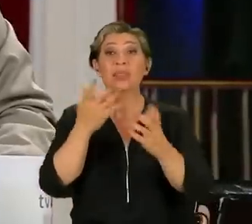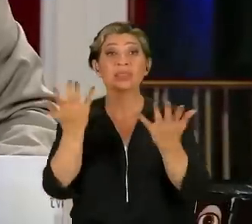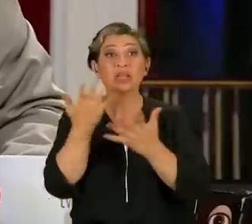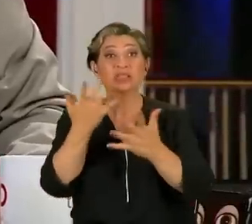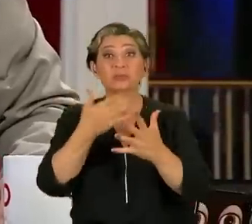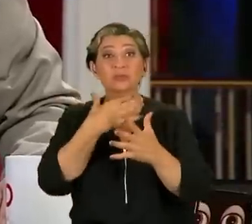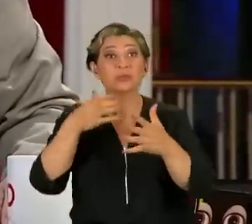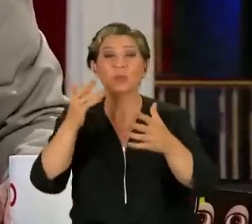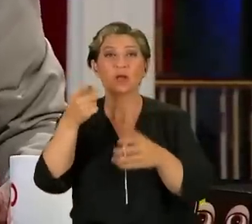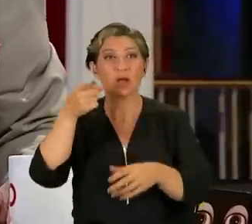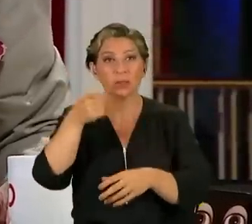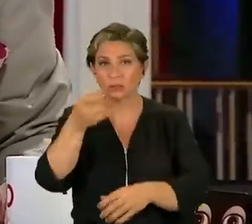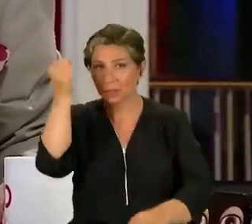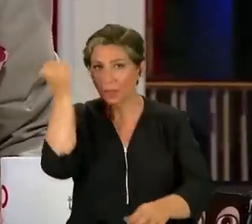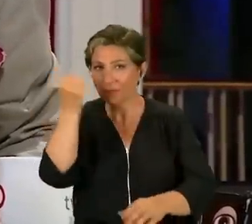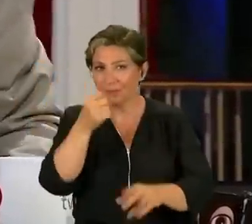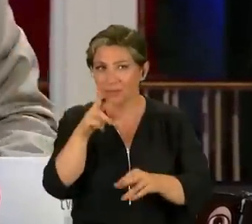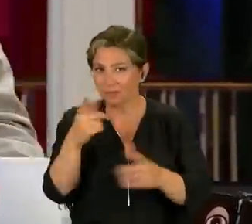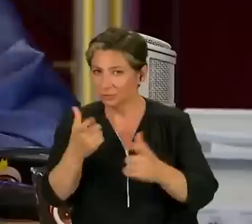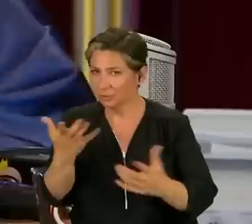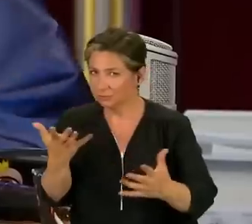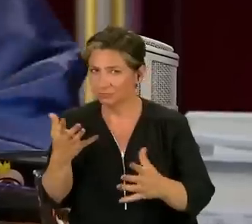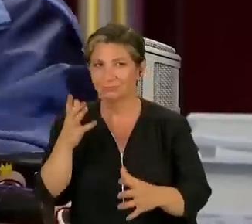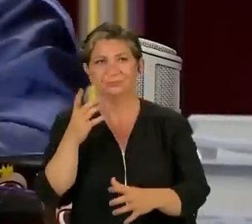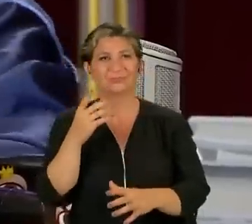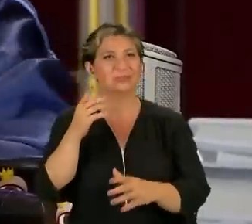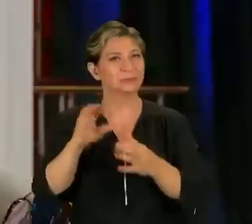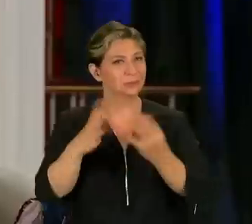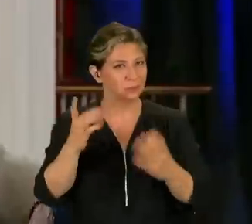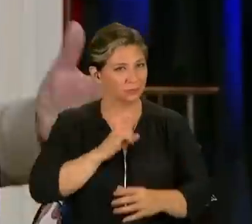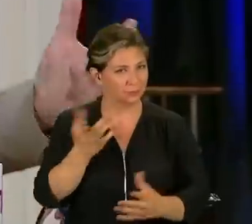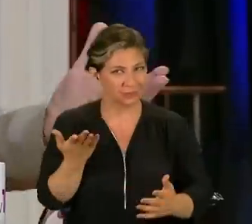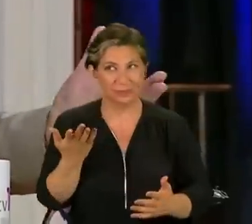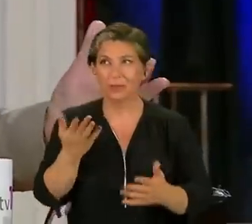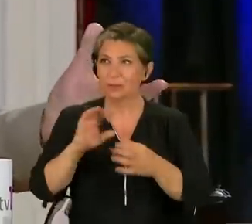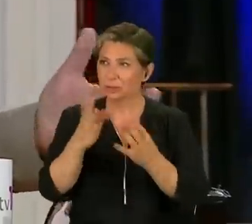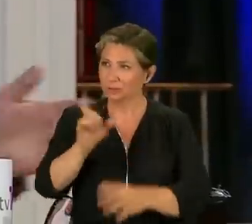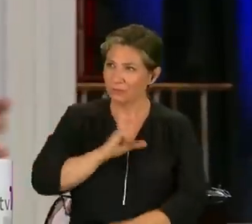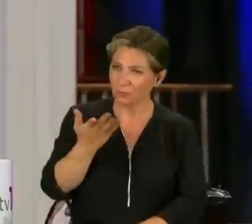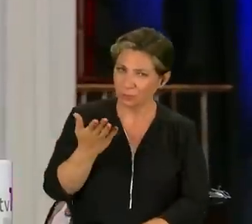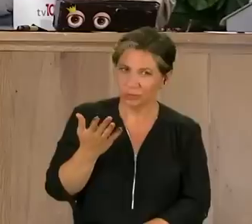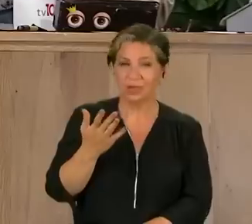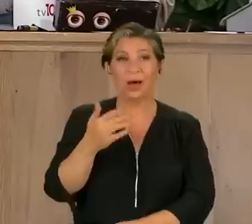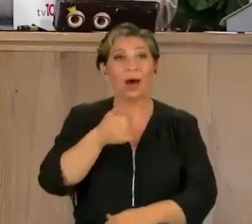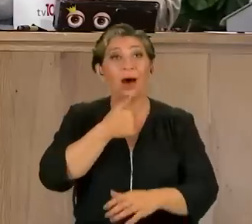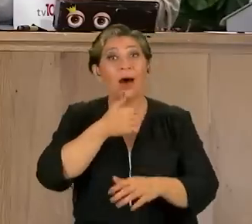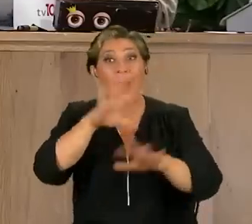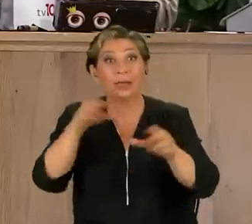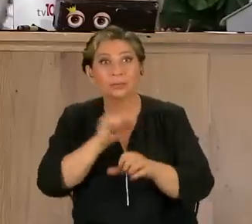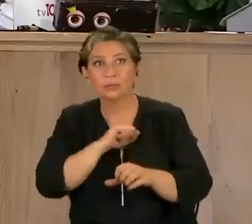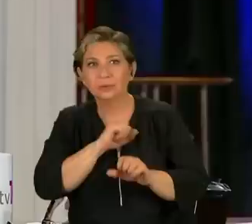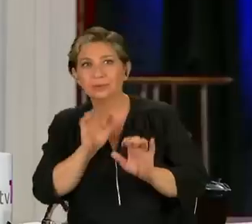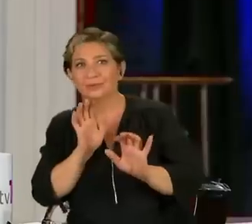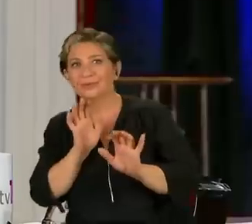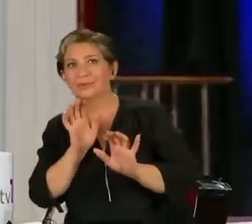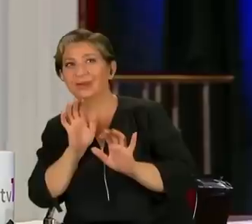yarışmadakilere nasıl katil muamelesi? Ne oldu, neredeydiniz? niye cevap veremedin? Bir de niye cevap veremedin? Adam ya. Herkes tutuk,